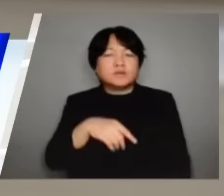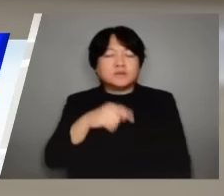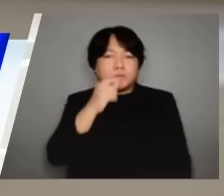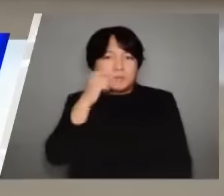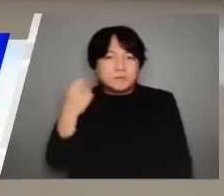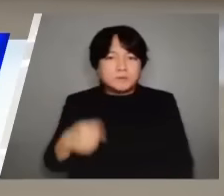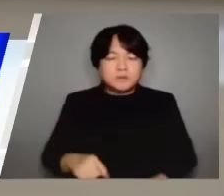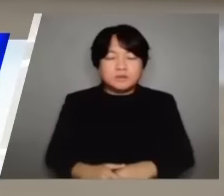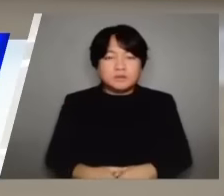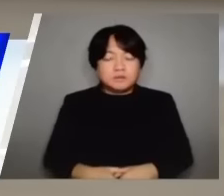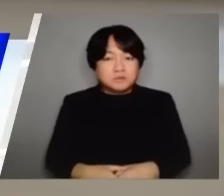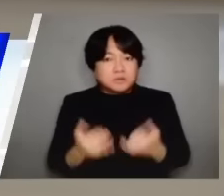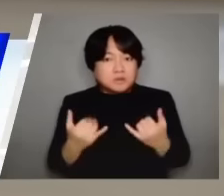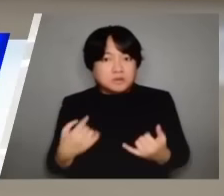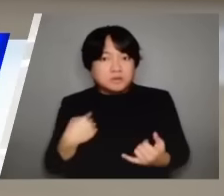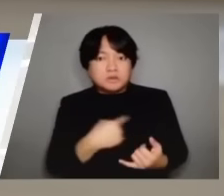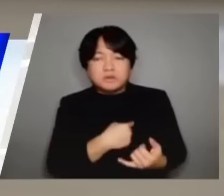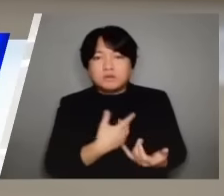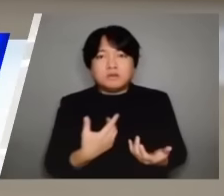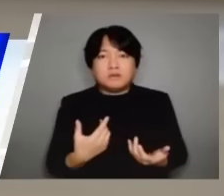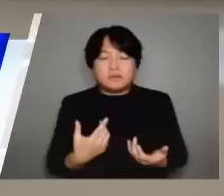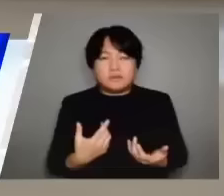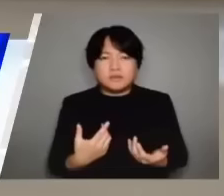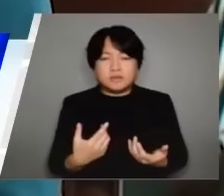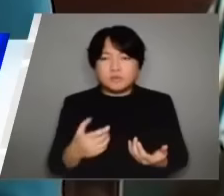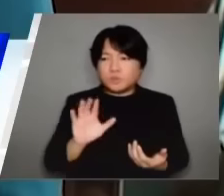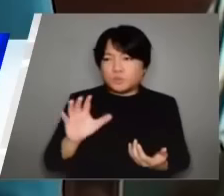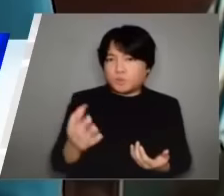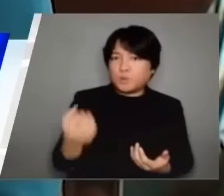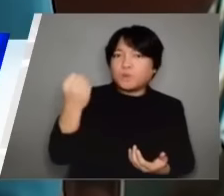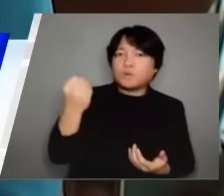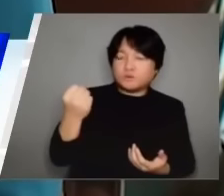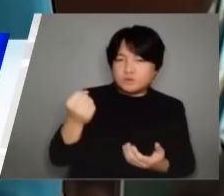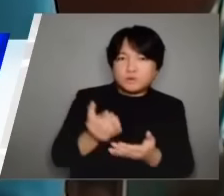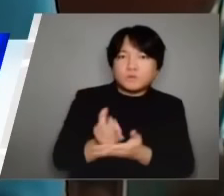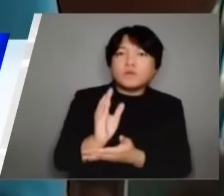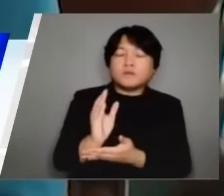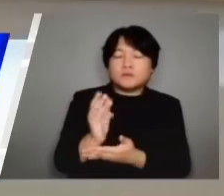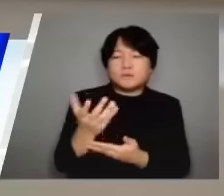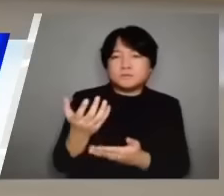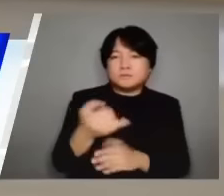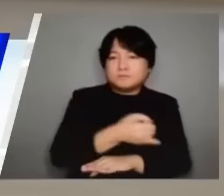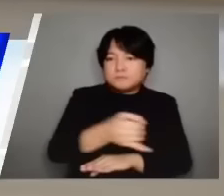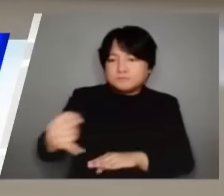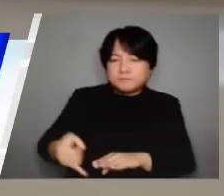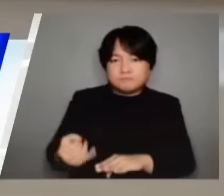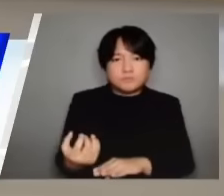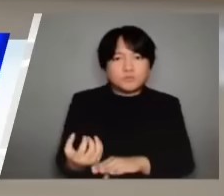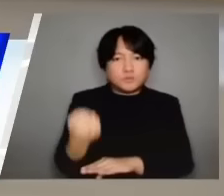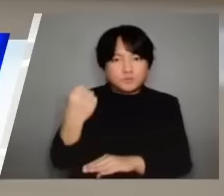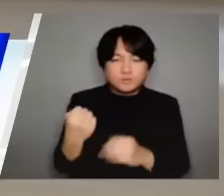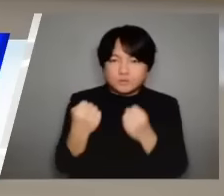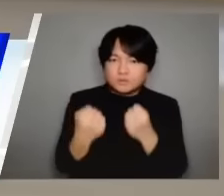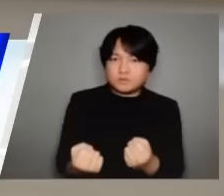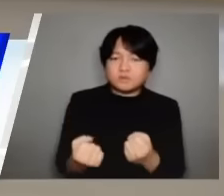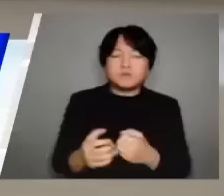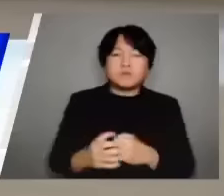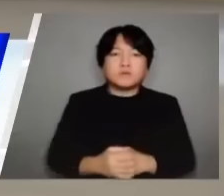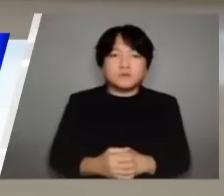That Nobody can occupy your territory nobody if we will stay strong it me that it will give